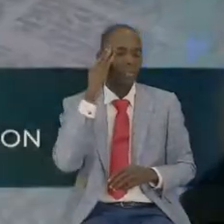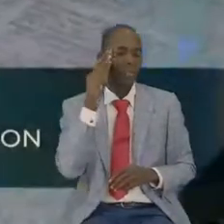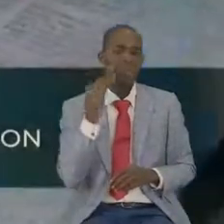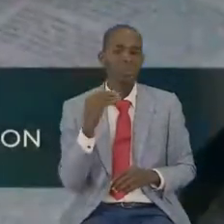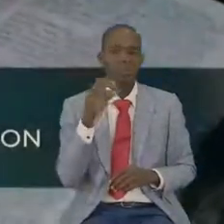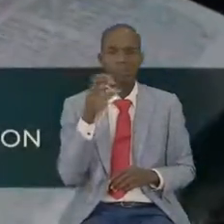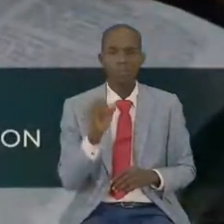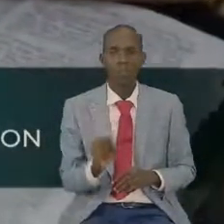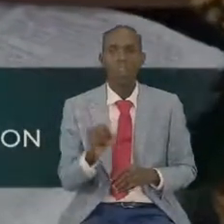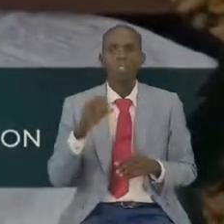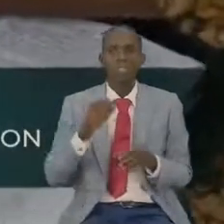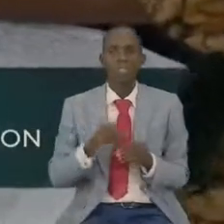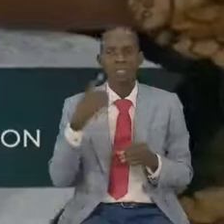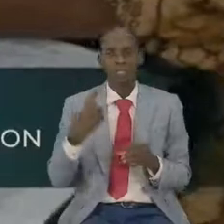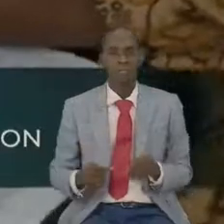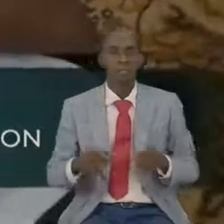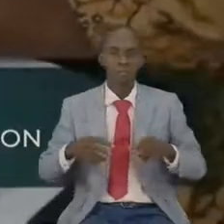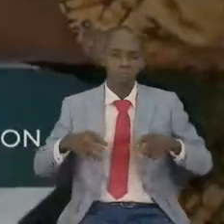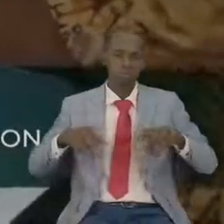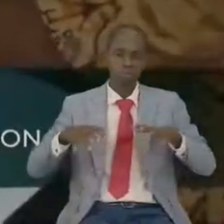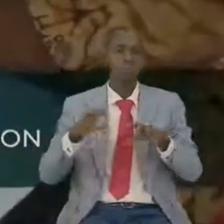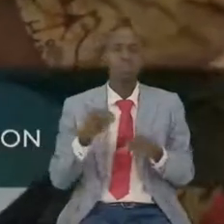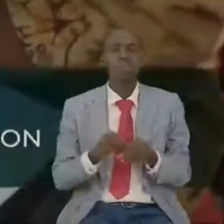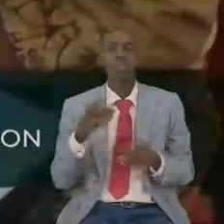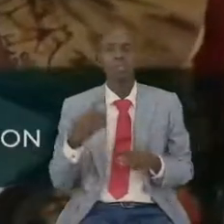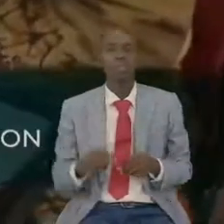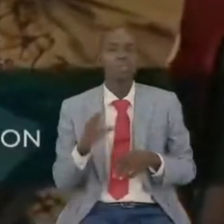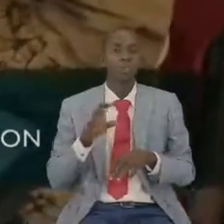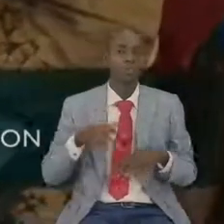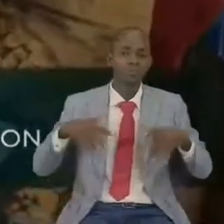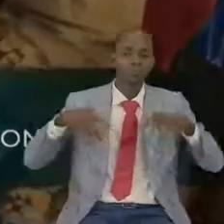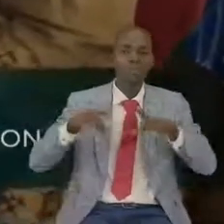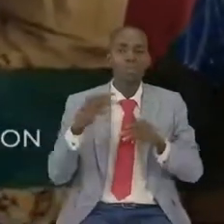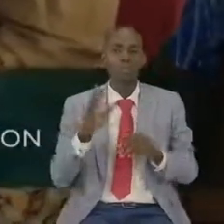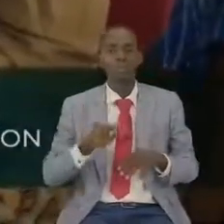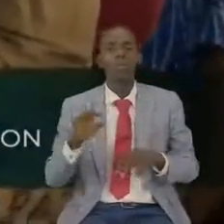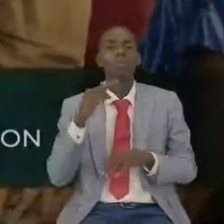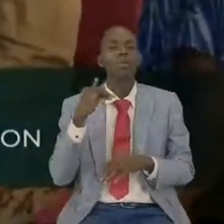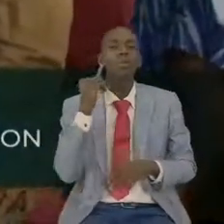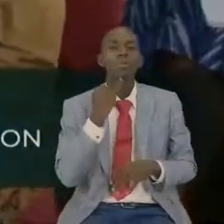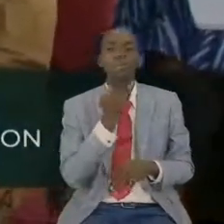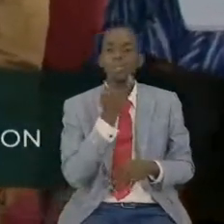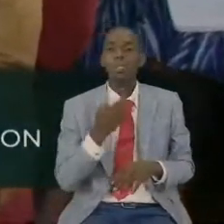l'assemblée. Dans nos assemblées, dans l'assemblée des enfants d'Israël, ils avaient